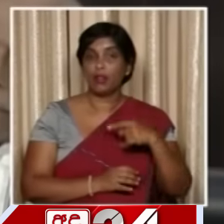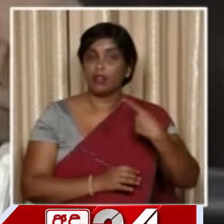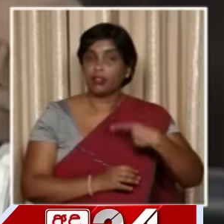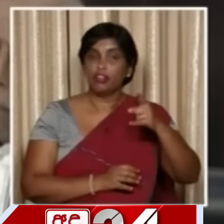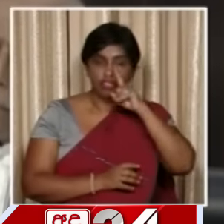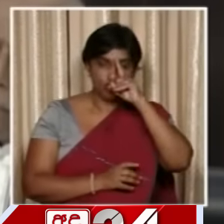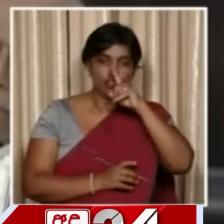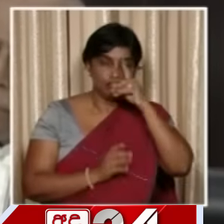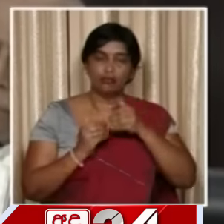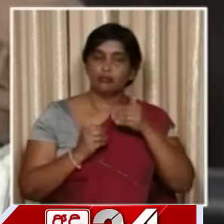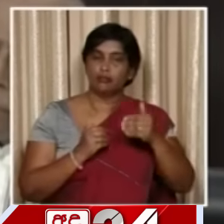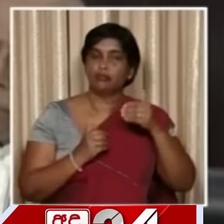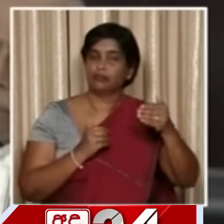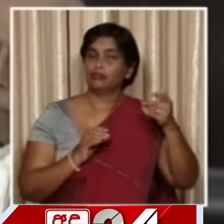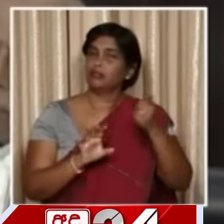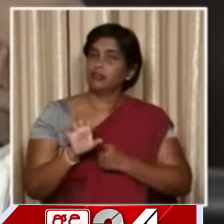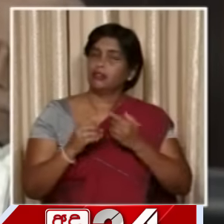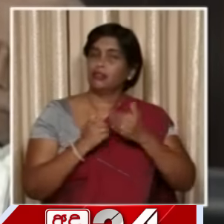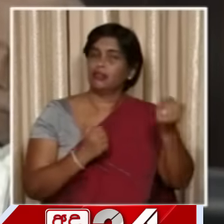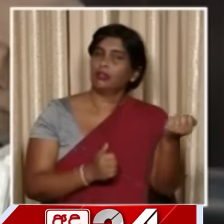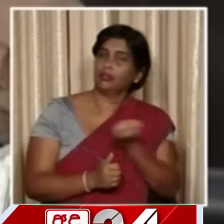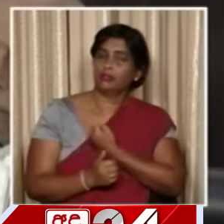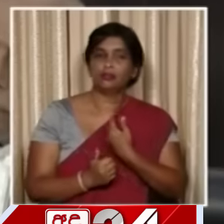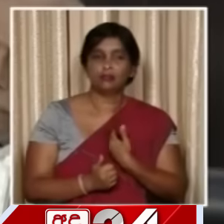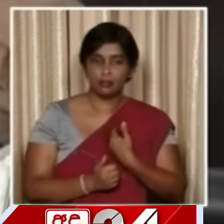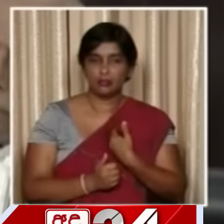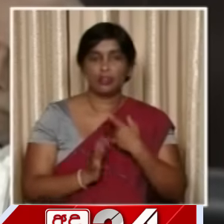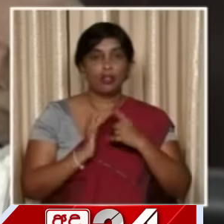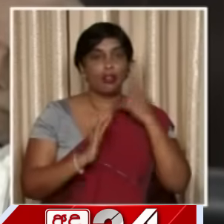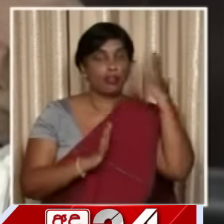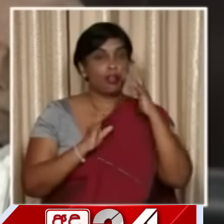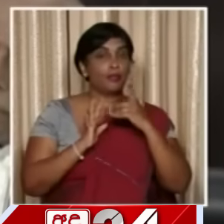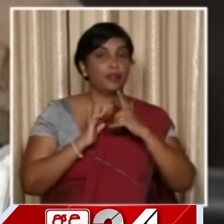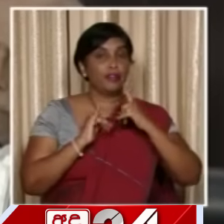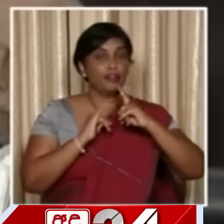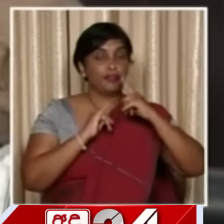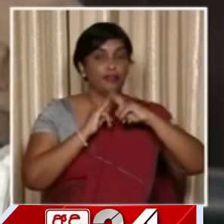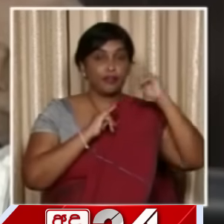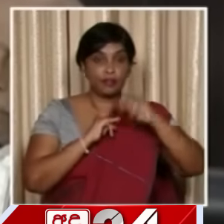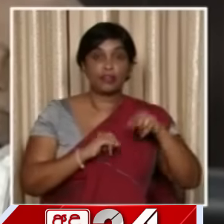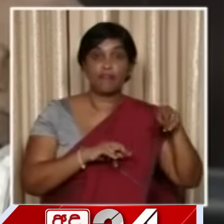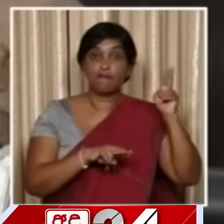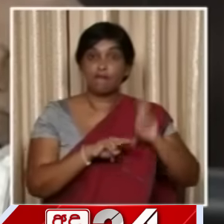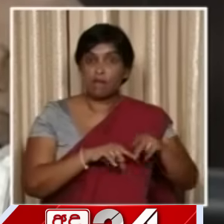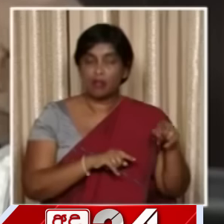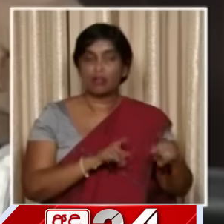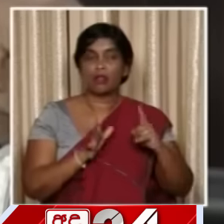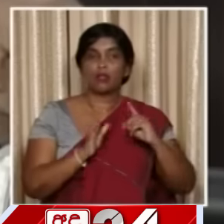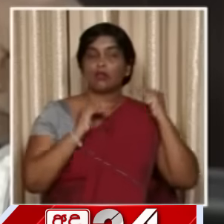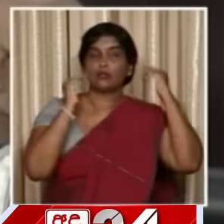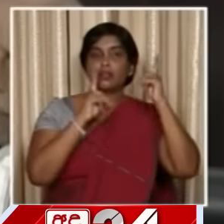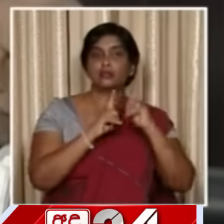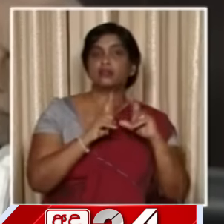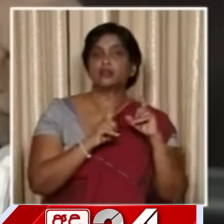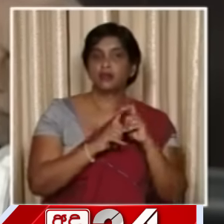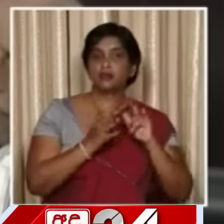මාස මතු නොවන අවුරුදු වලින් වන්දි ගෙවමින් සිටි. ජාත්‍යන්තර විෂය ධාරාව හැදෑරූ ඔහුගේ මිතුරෝ උසස් අධ්‍යාපනය